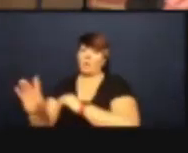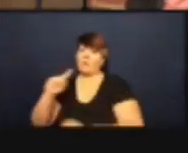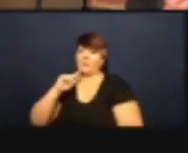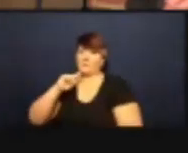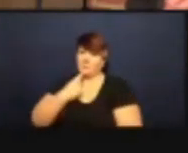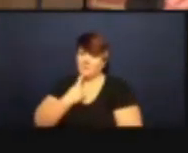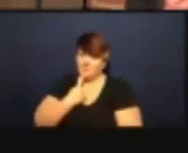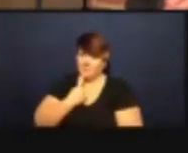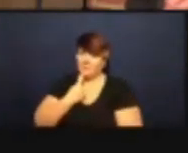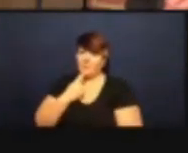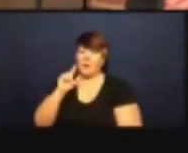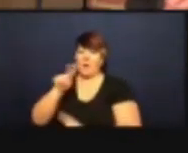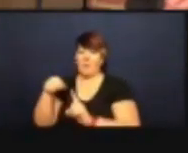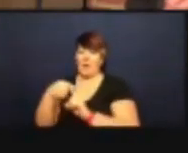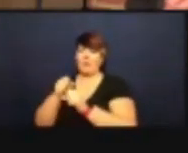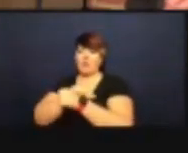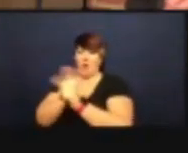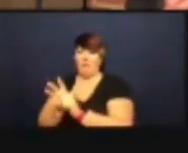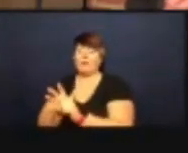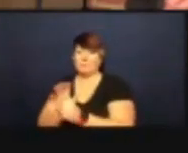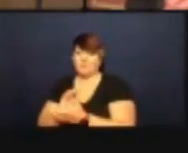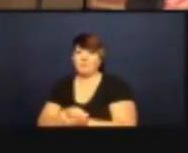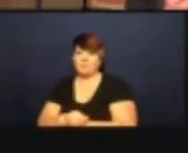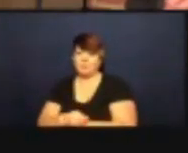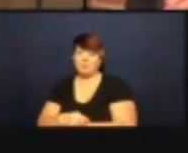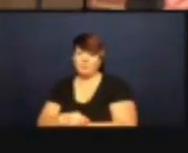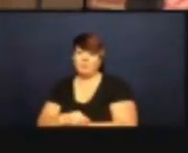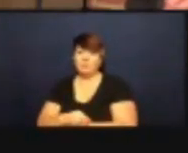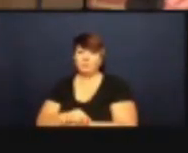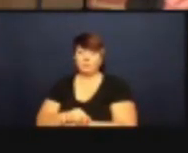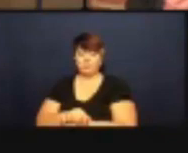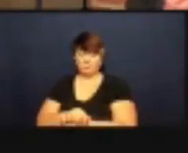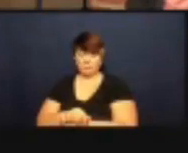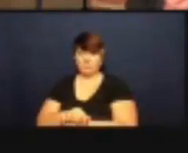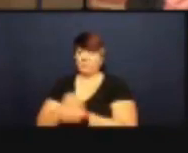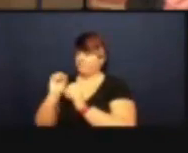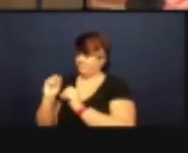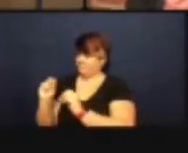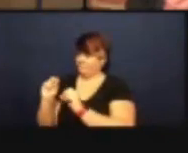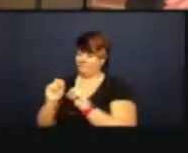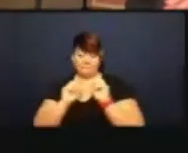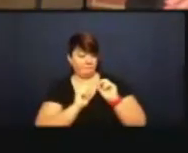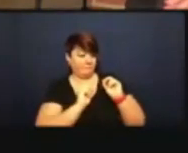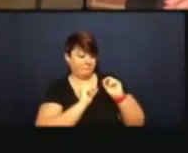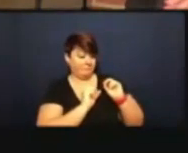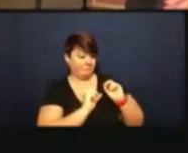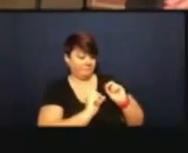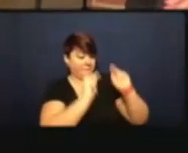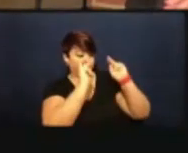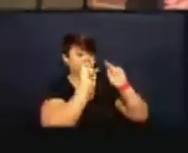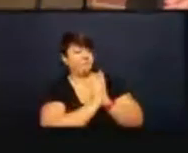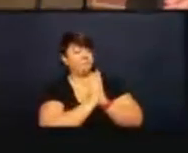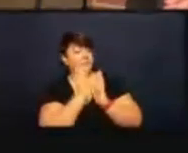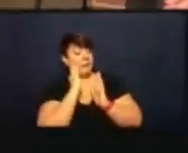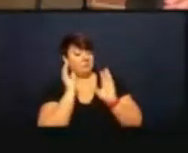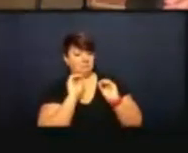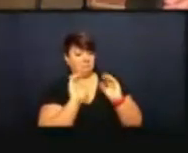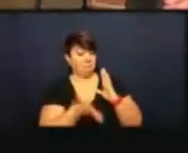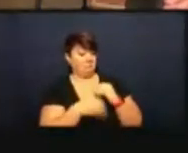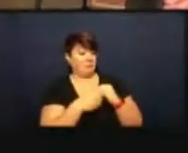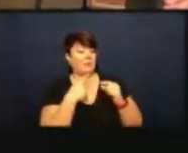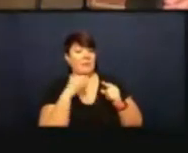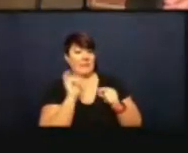Na kwa kweli mikakati iliyowekwa itakuwa mingi sana kuhusiana na virusi